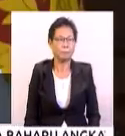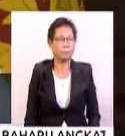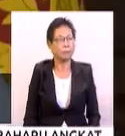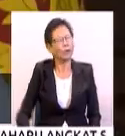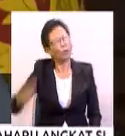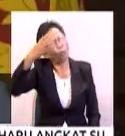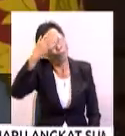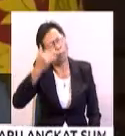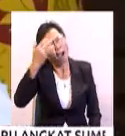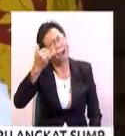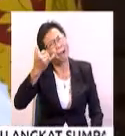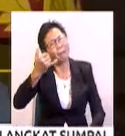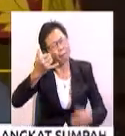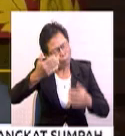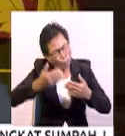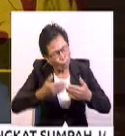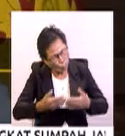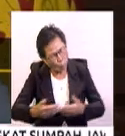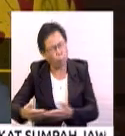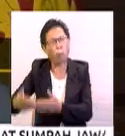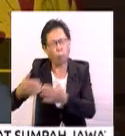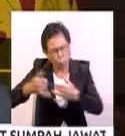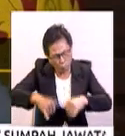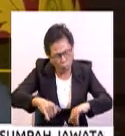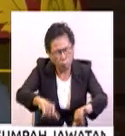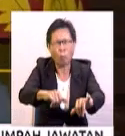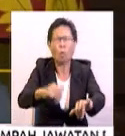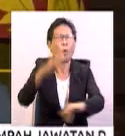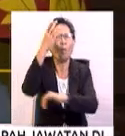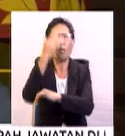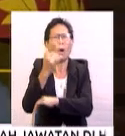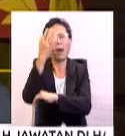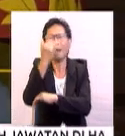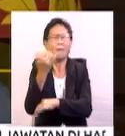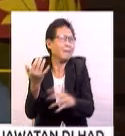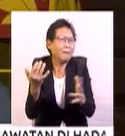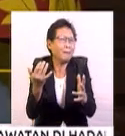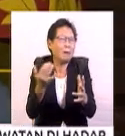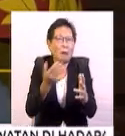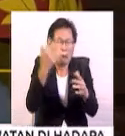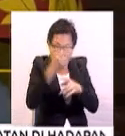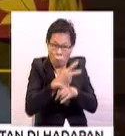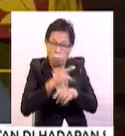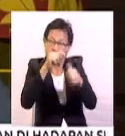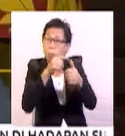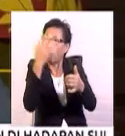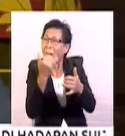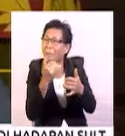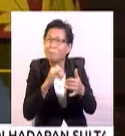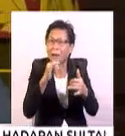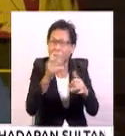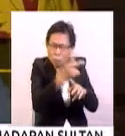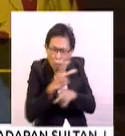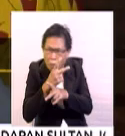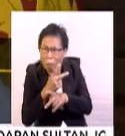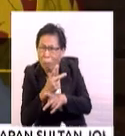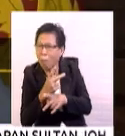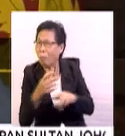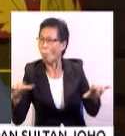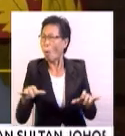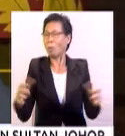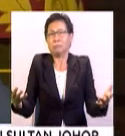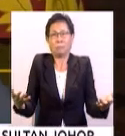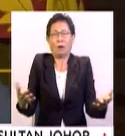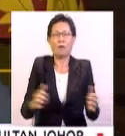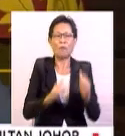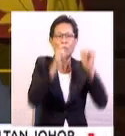While this goes on, we must also look into why adequate precautions were not taken in this respect. But